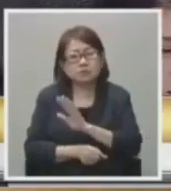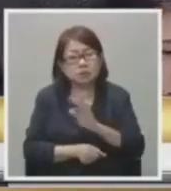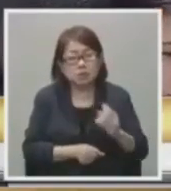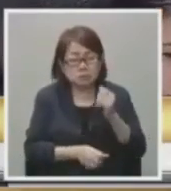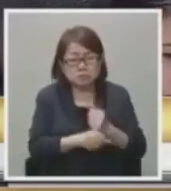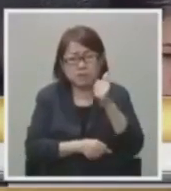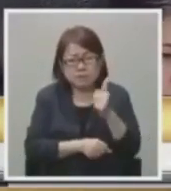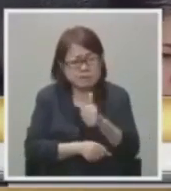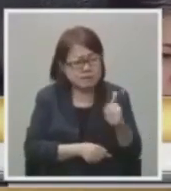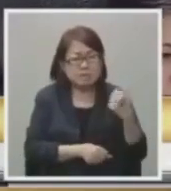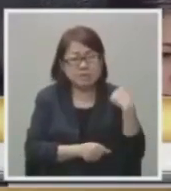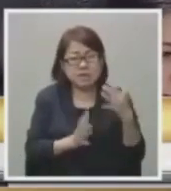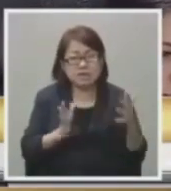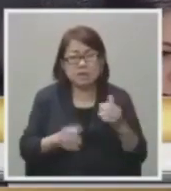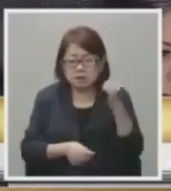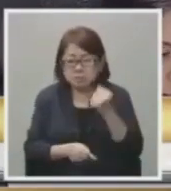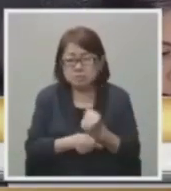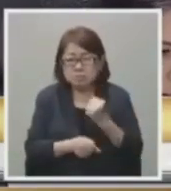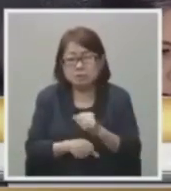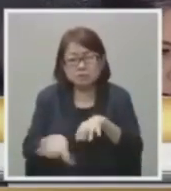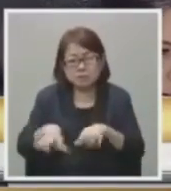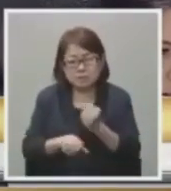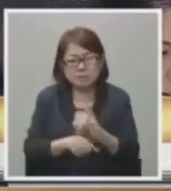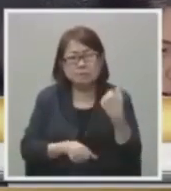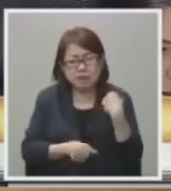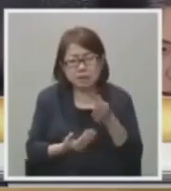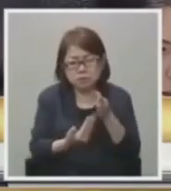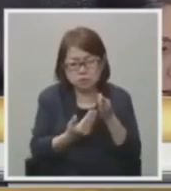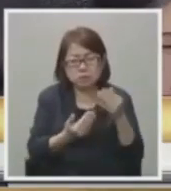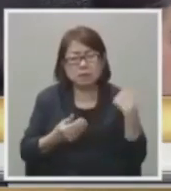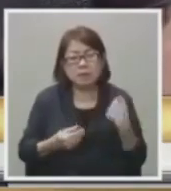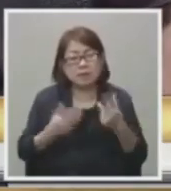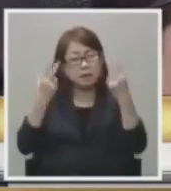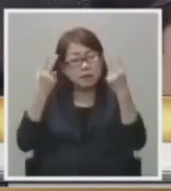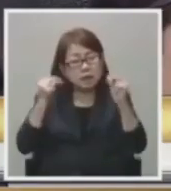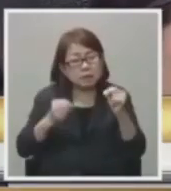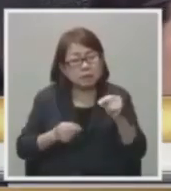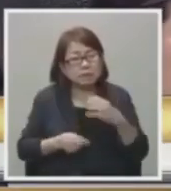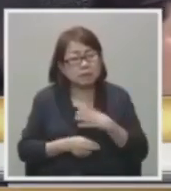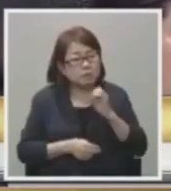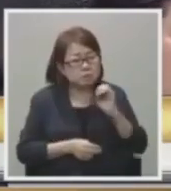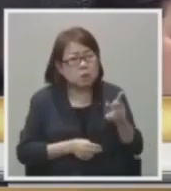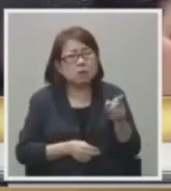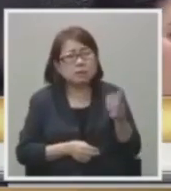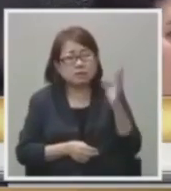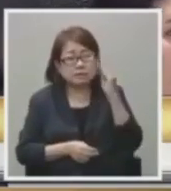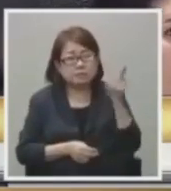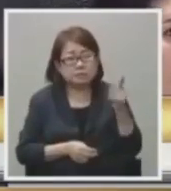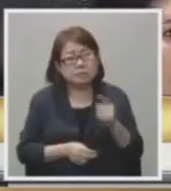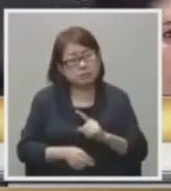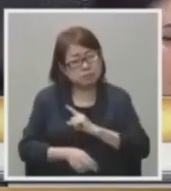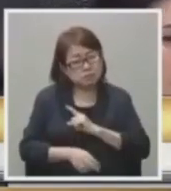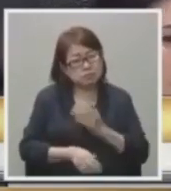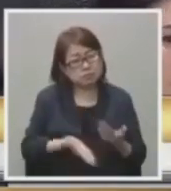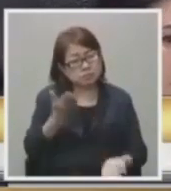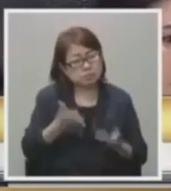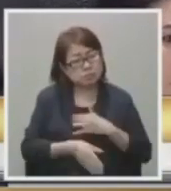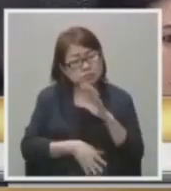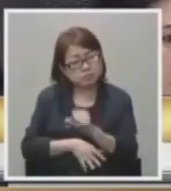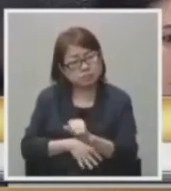อะตำรวจที่จัดการเรื่องนี้ก็มีท่านนายกผมบอกแค่ท่านเฉยๆท่านจะจัดการหรือไม่จัดการไม่ท